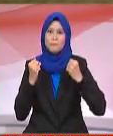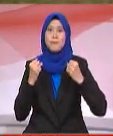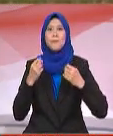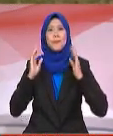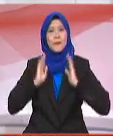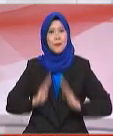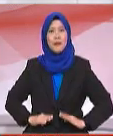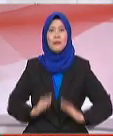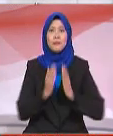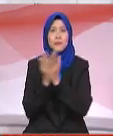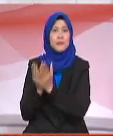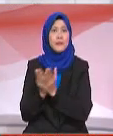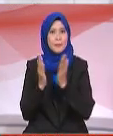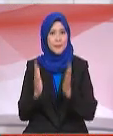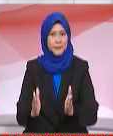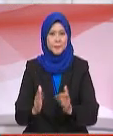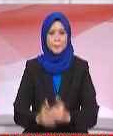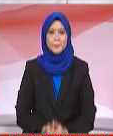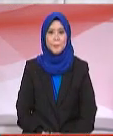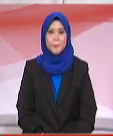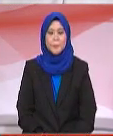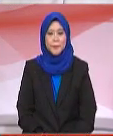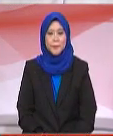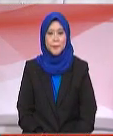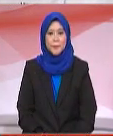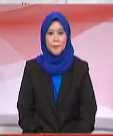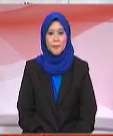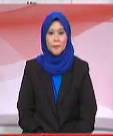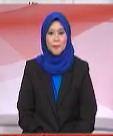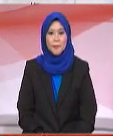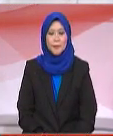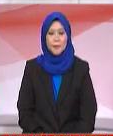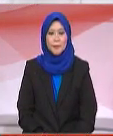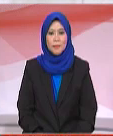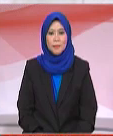badan pelajar. Kita sudah menyediakan setiap